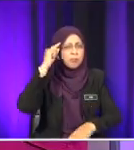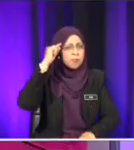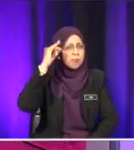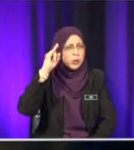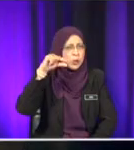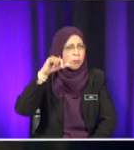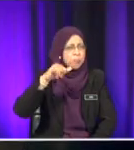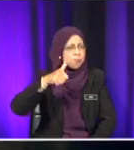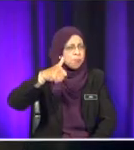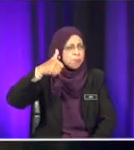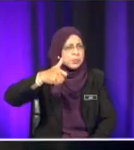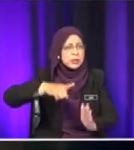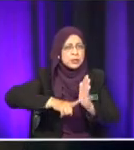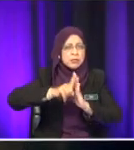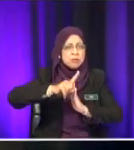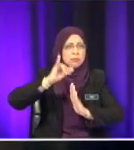tinggi